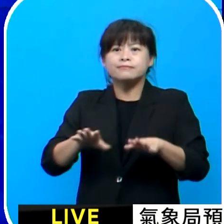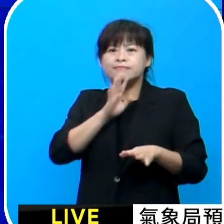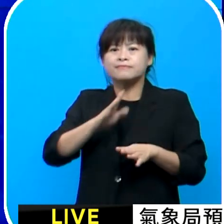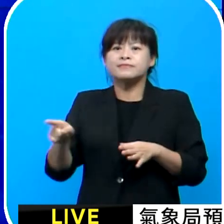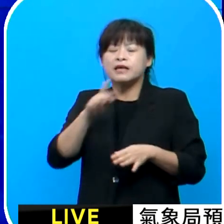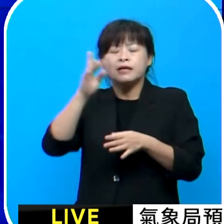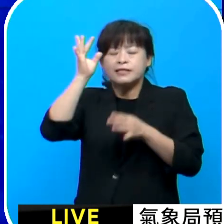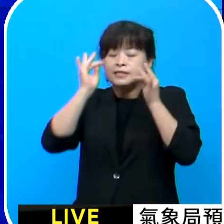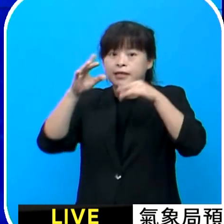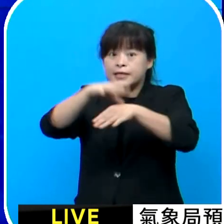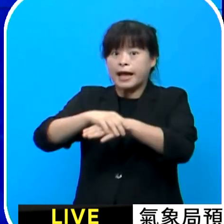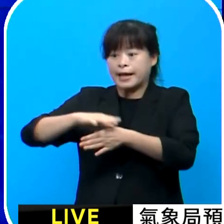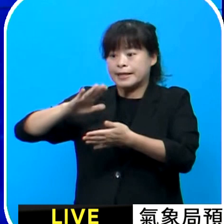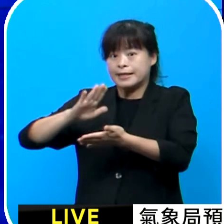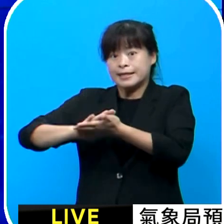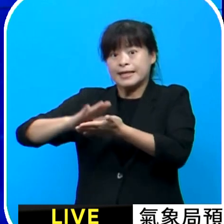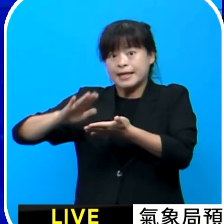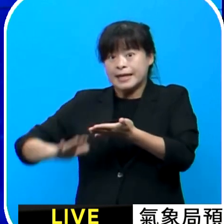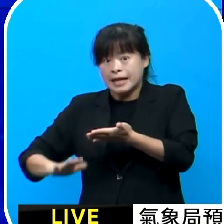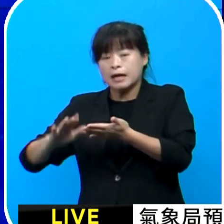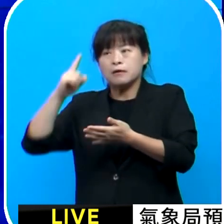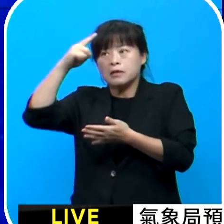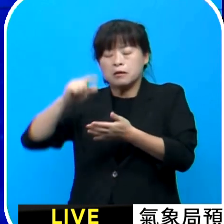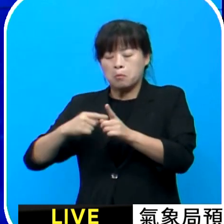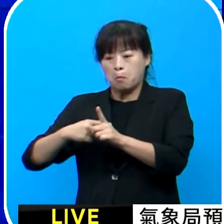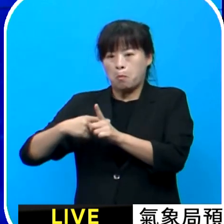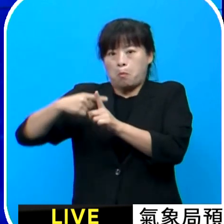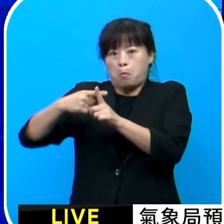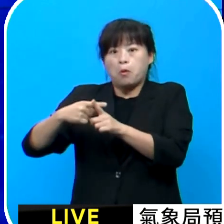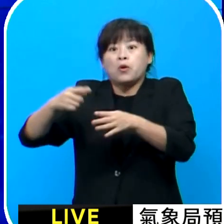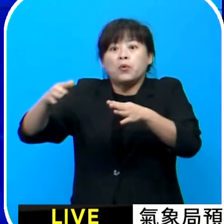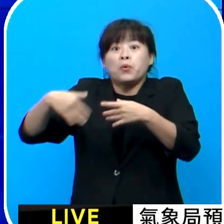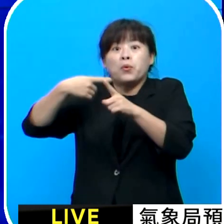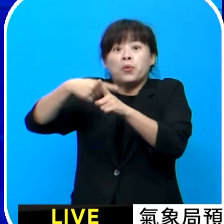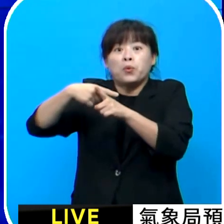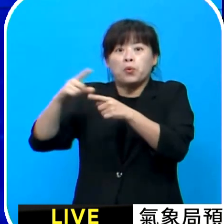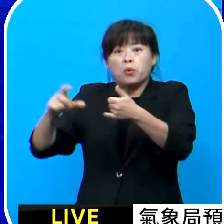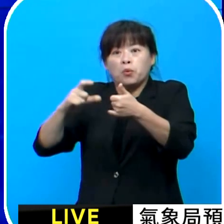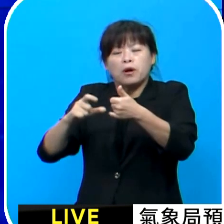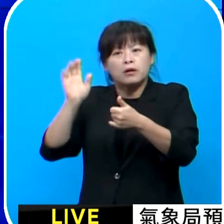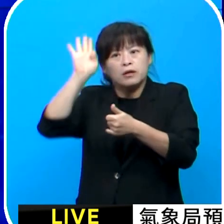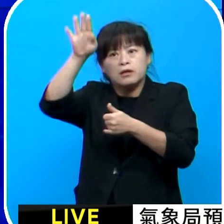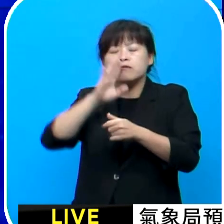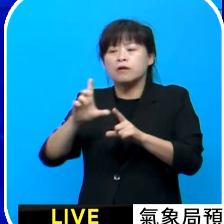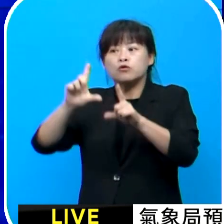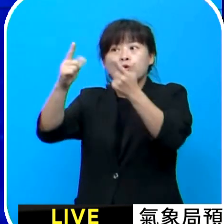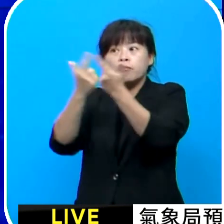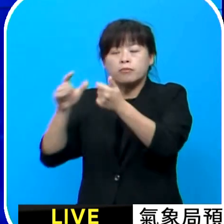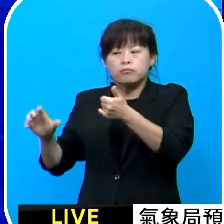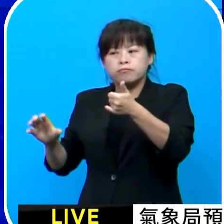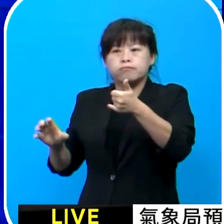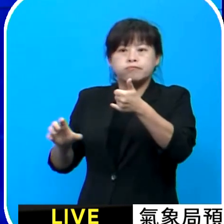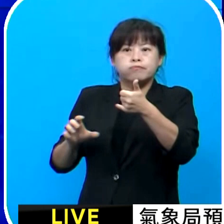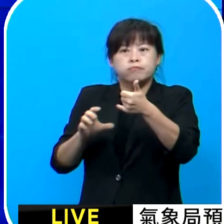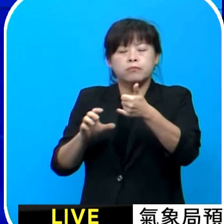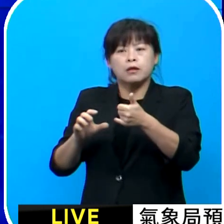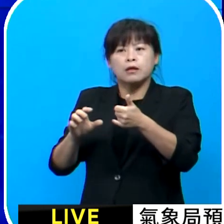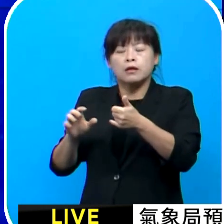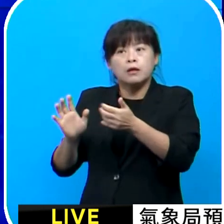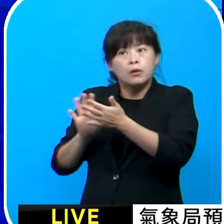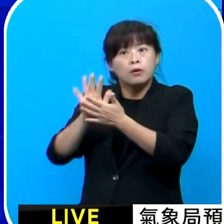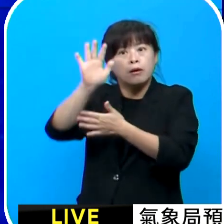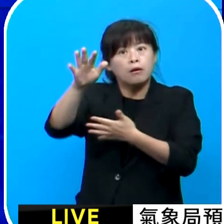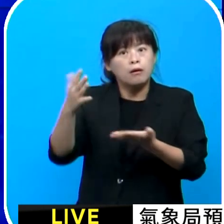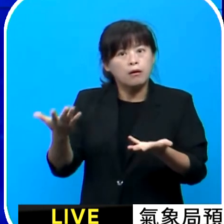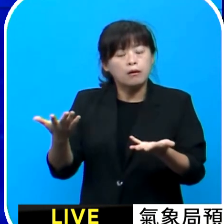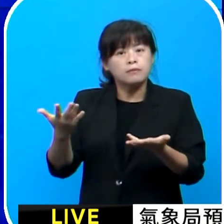带性低气压有机会在明天增强为轻度台风，未来将会朝东北方移动，而在它北上之